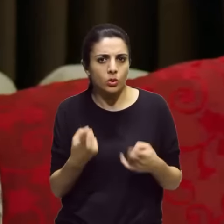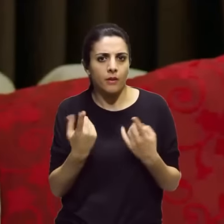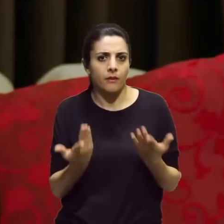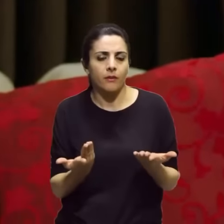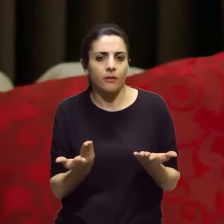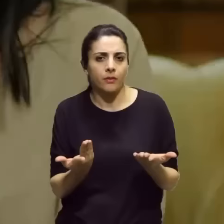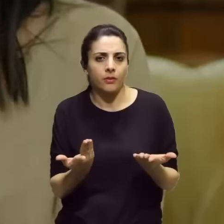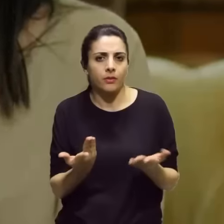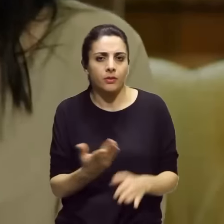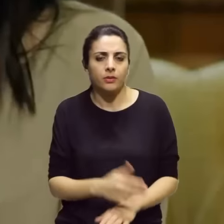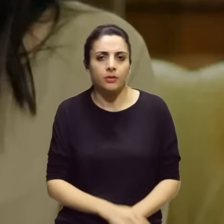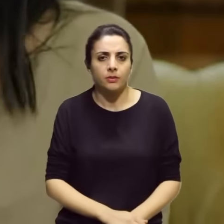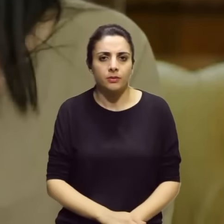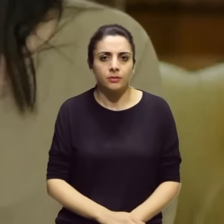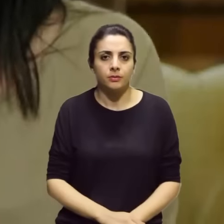Allah.